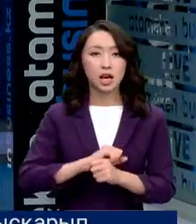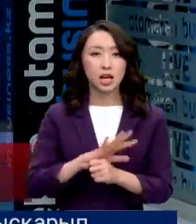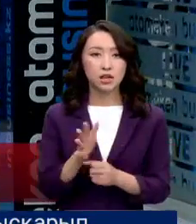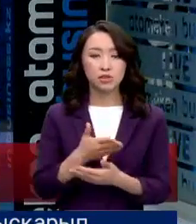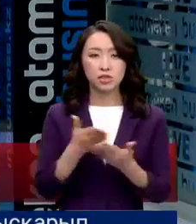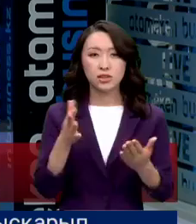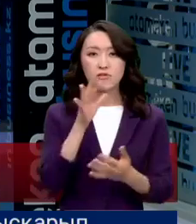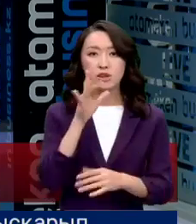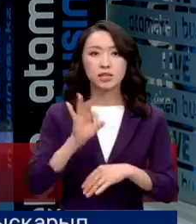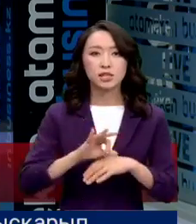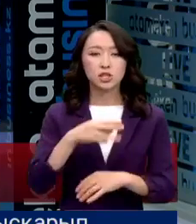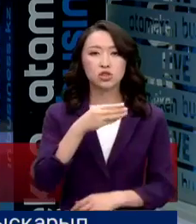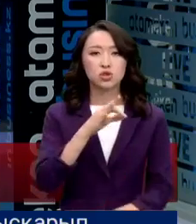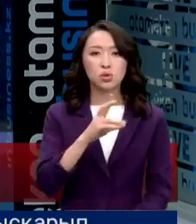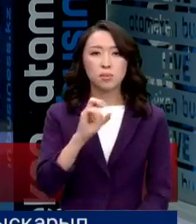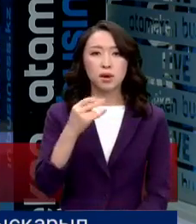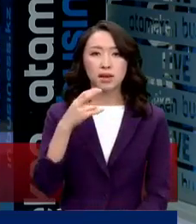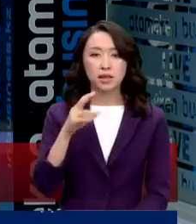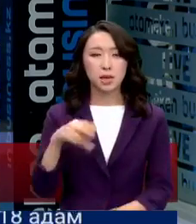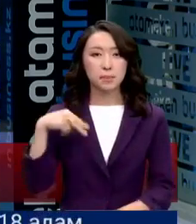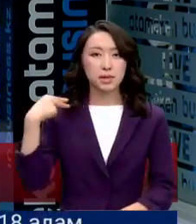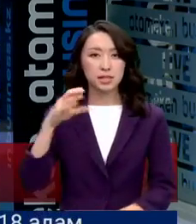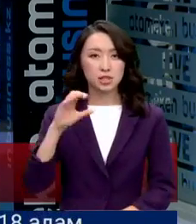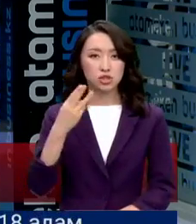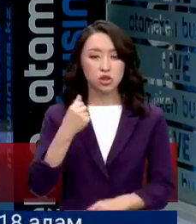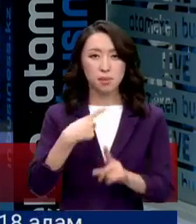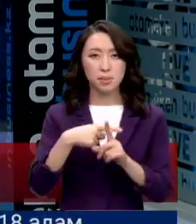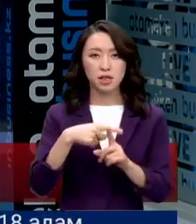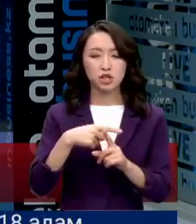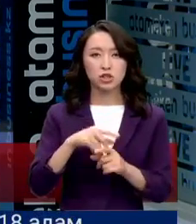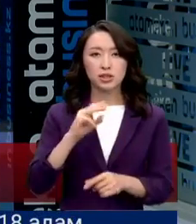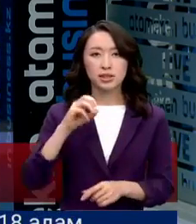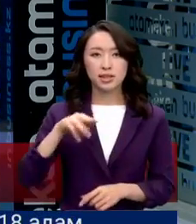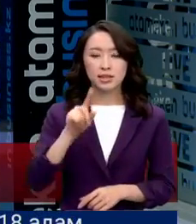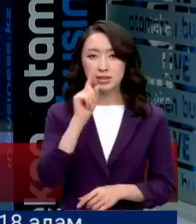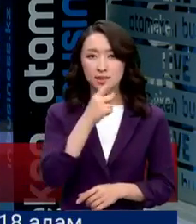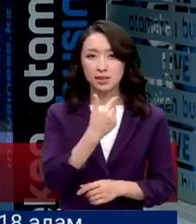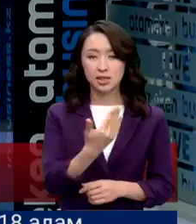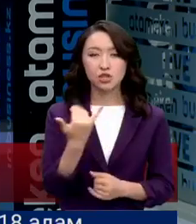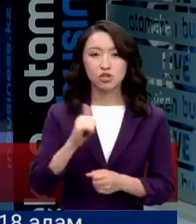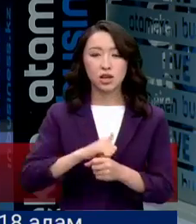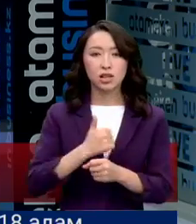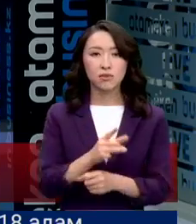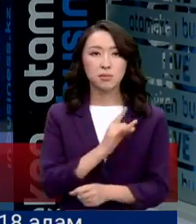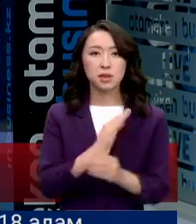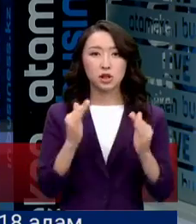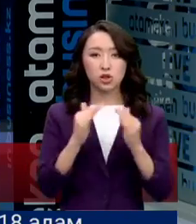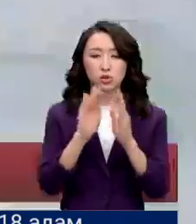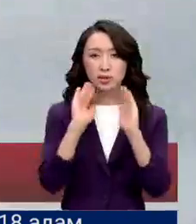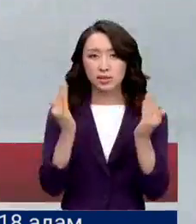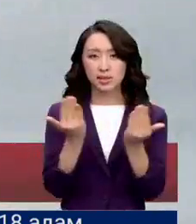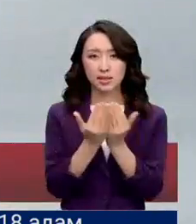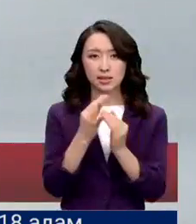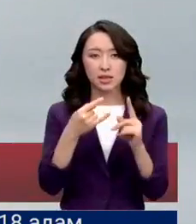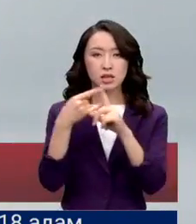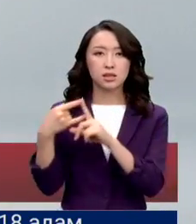Коронавирусом тем временем заболел Джо Байден. У президента США положительный тест на COVID-19. Сейчас глава Белого дома изолирован и